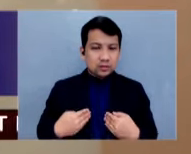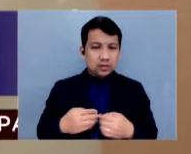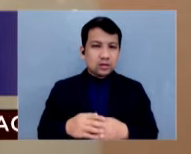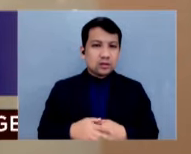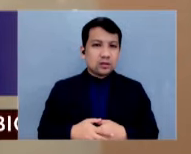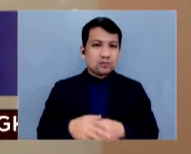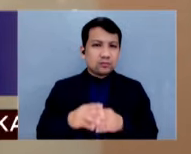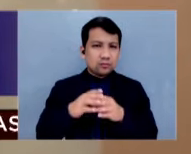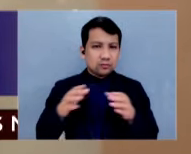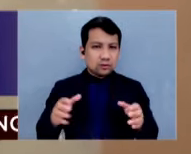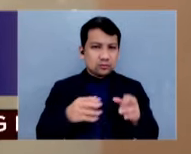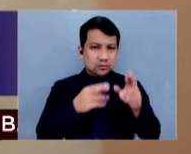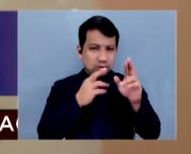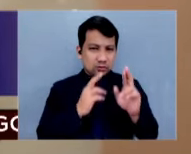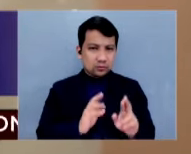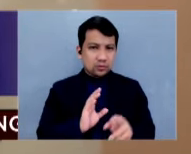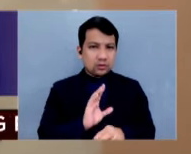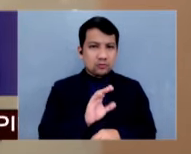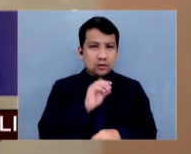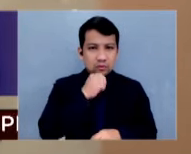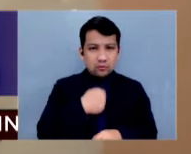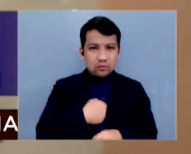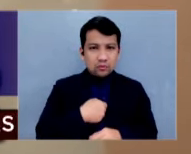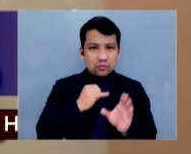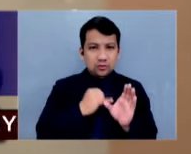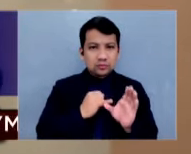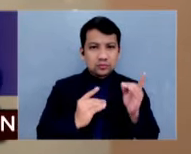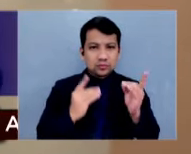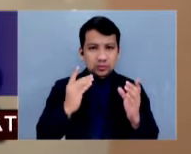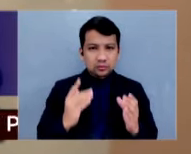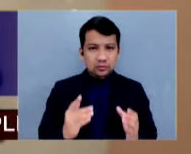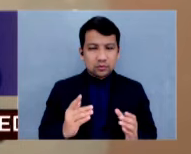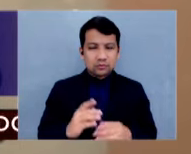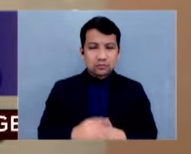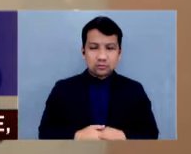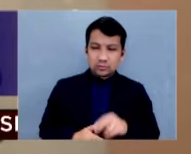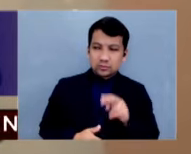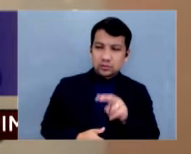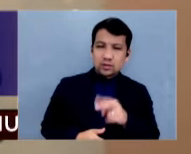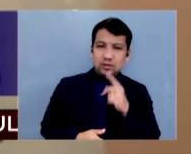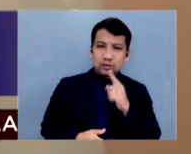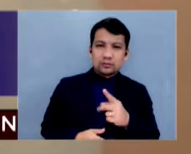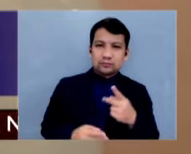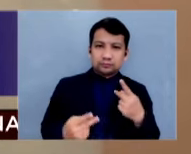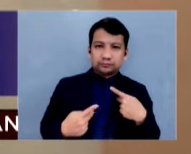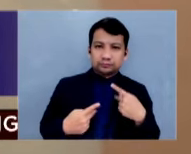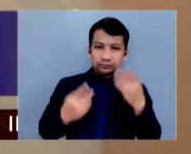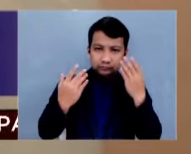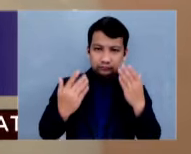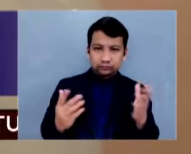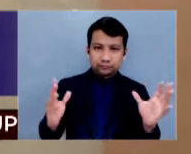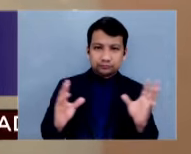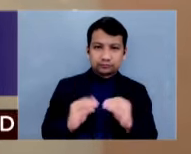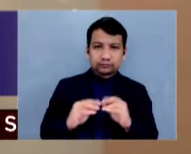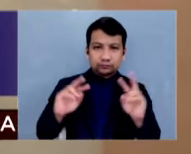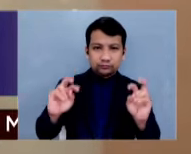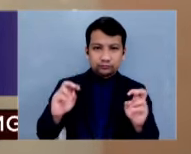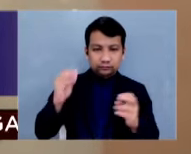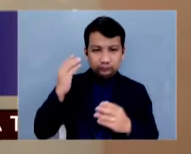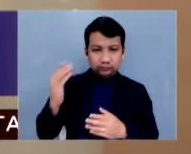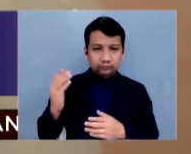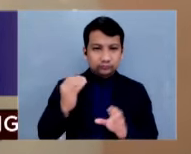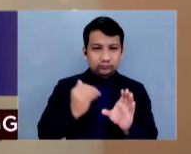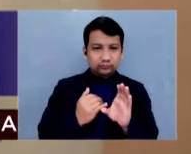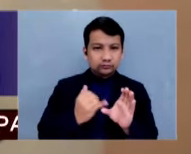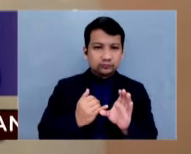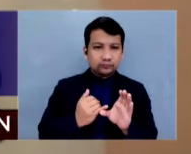respeto ko sa mga matatandang jeepney driver. Nung nagkaroon nga po ng issue regarding sa jeepney phase